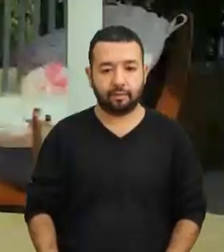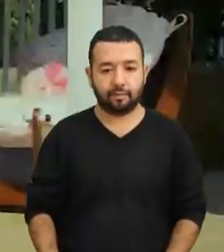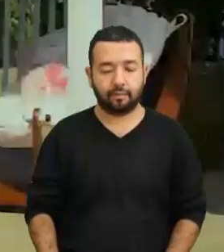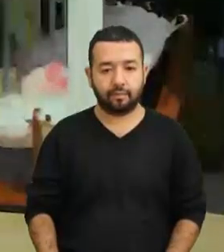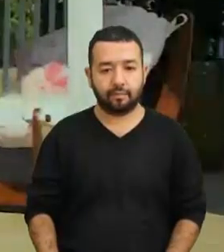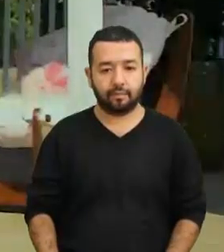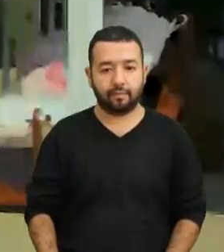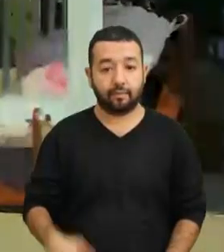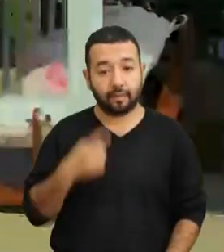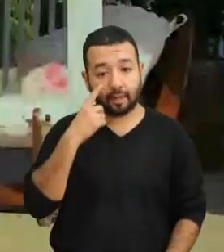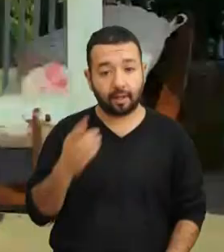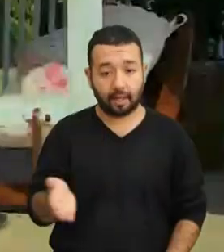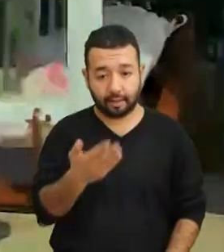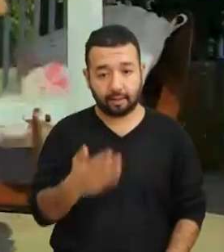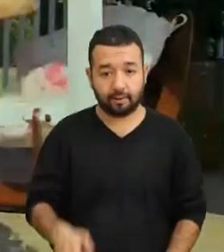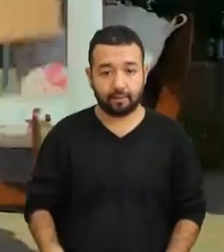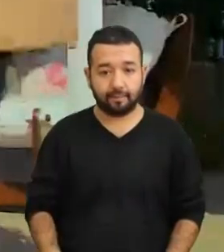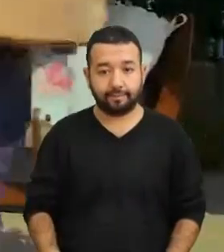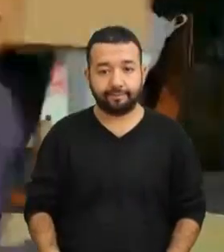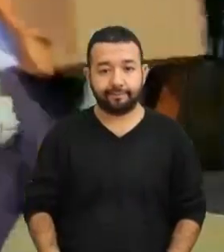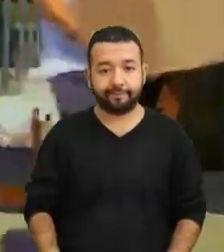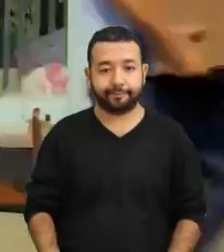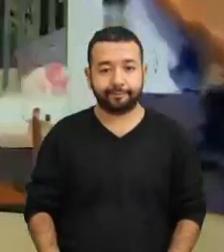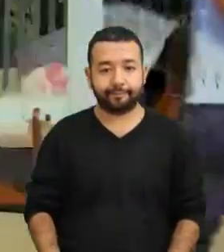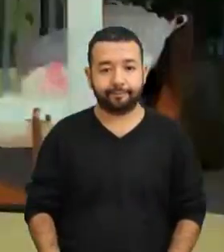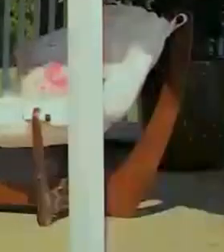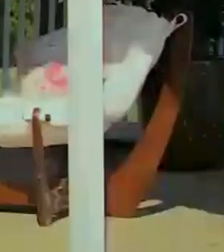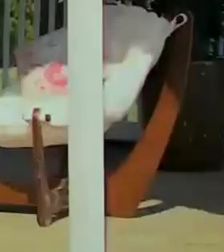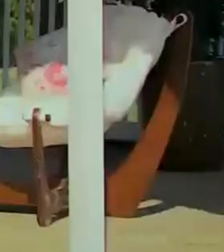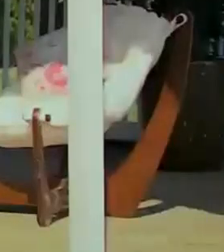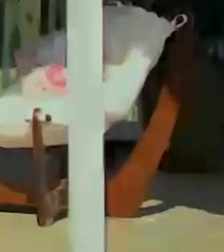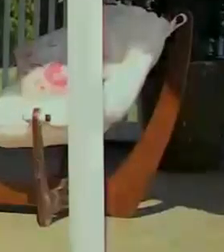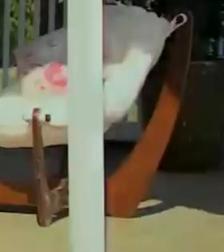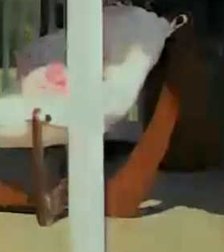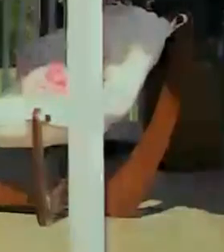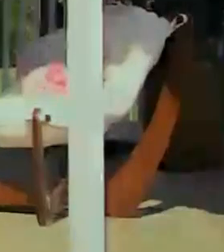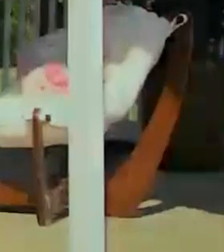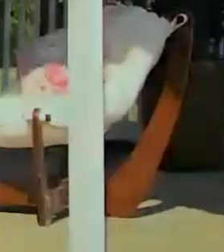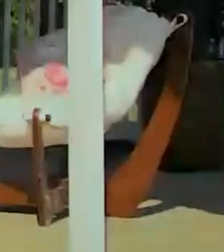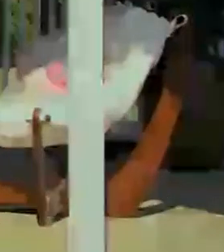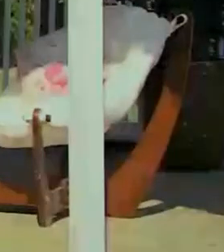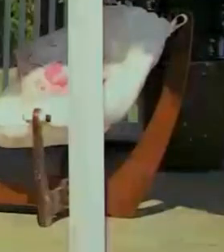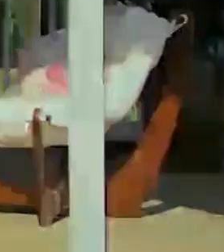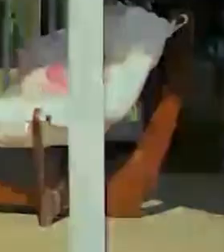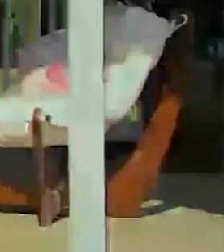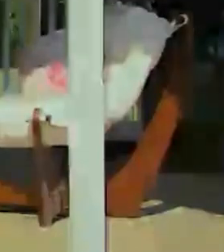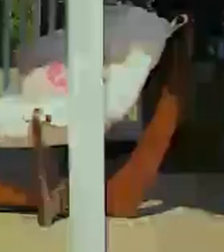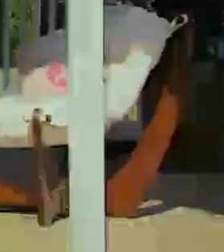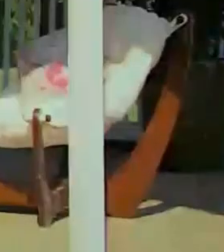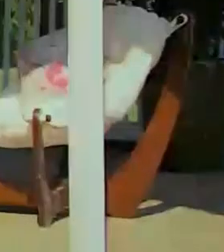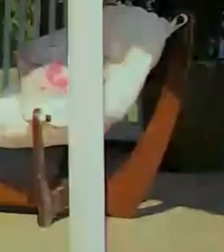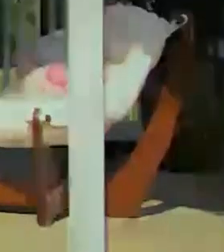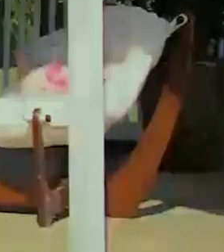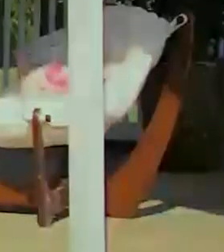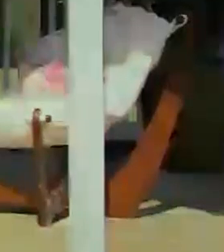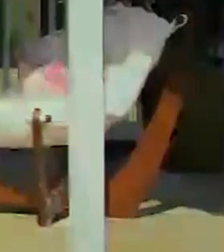Bak, hadi. Mehmet koliyi kucakladı götürüyor. Şükrü keyifle sırtını koltuğa yaslayıp oturmuş, ayakları sehpanın